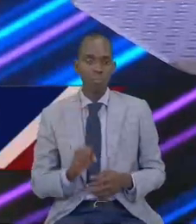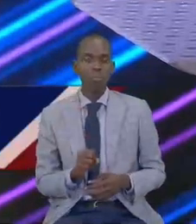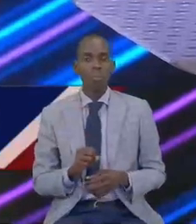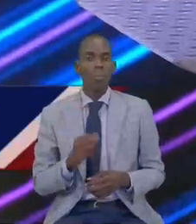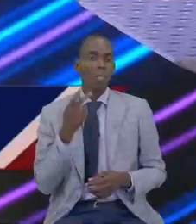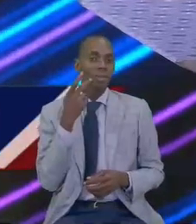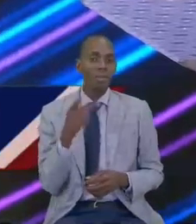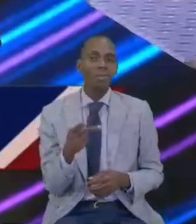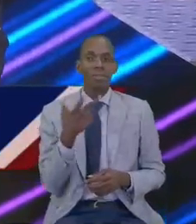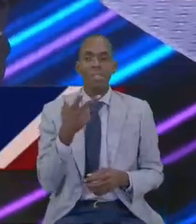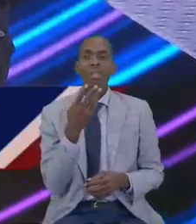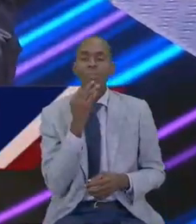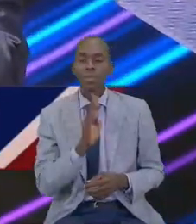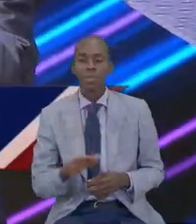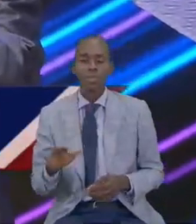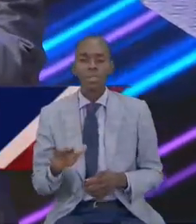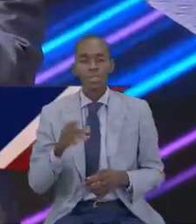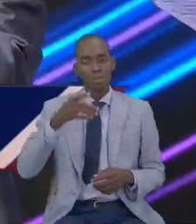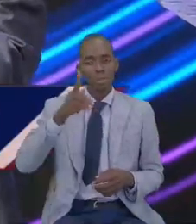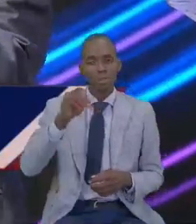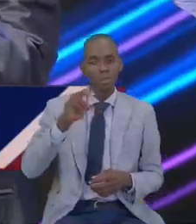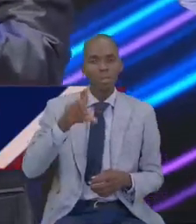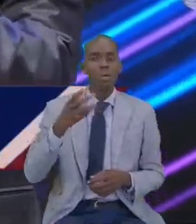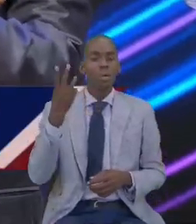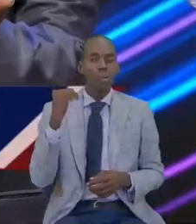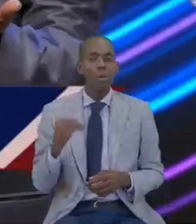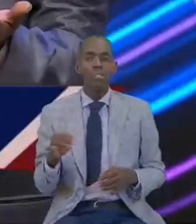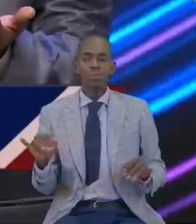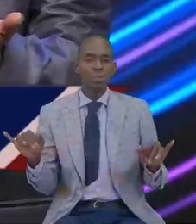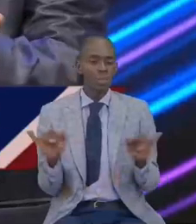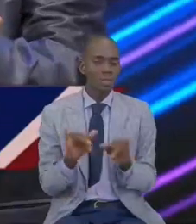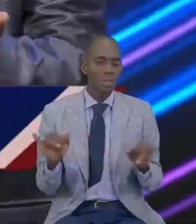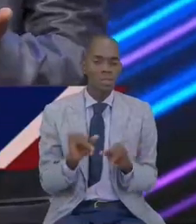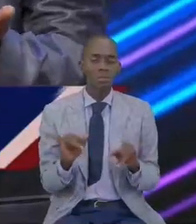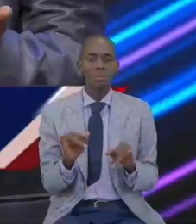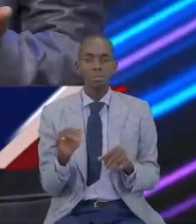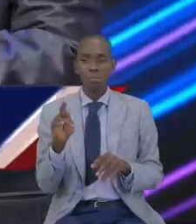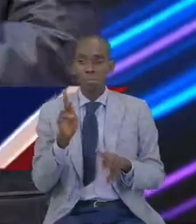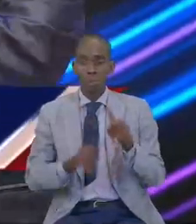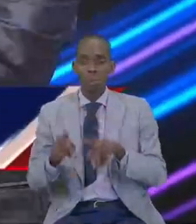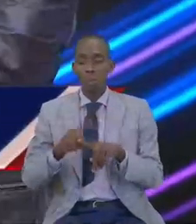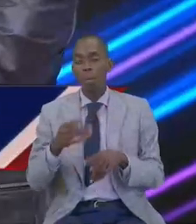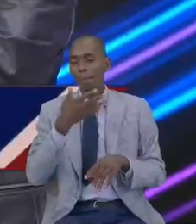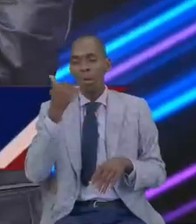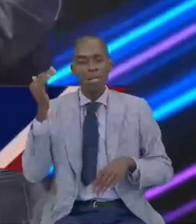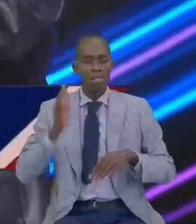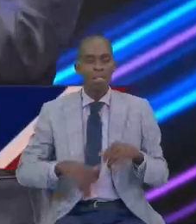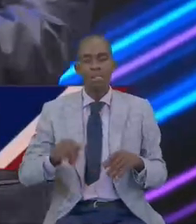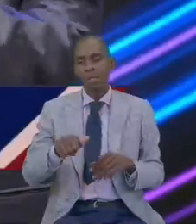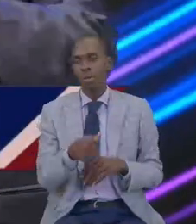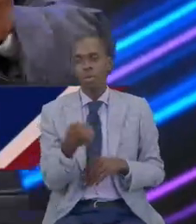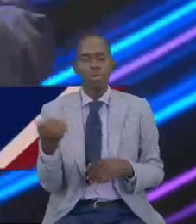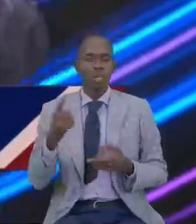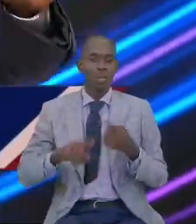Abednego, ils étaient 10 fois supérieurs que tous ceux-là avec qui ils étaient allés étudier pendant les trois, les pères, leurs